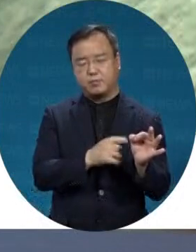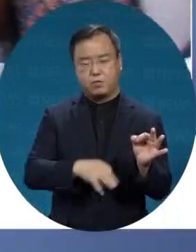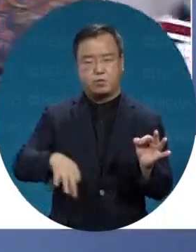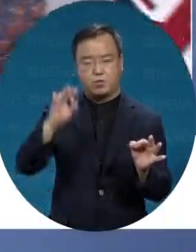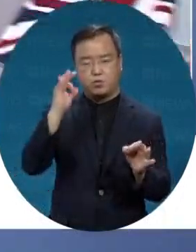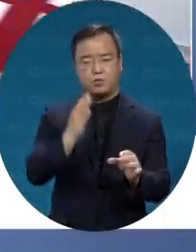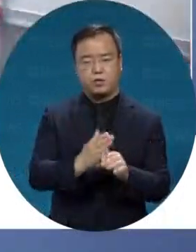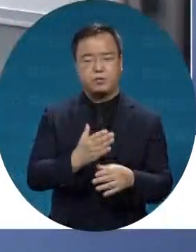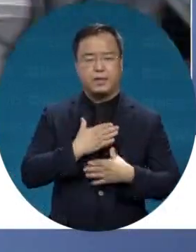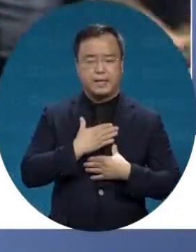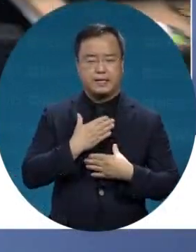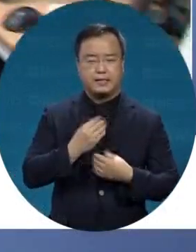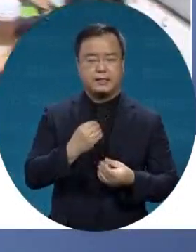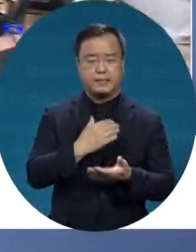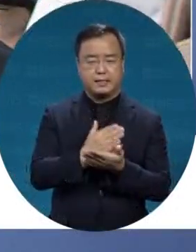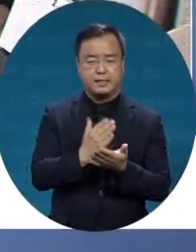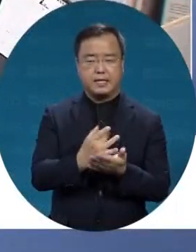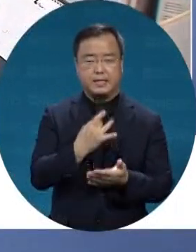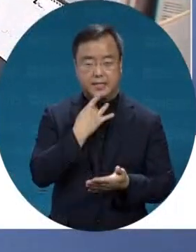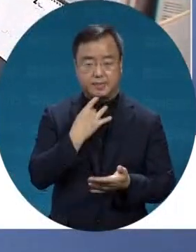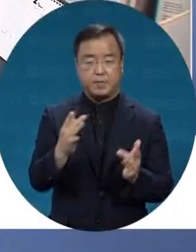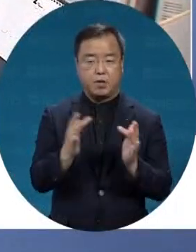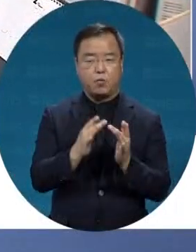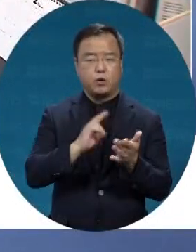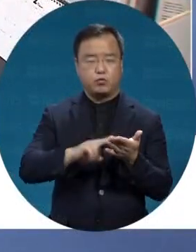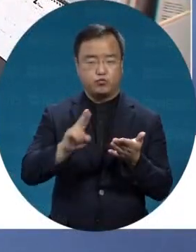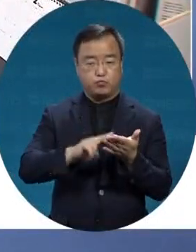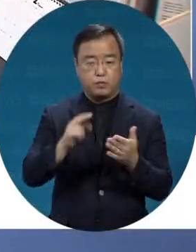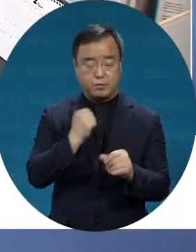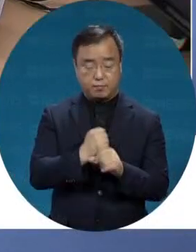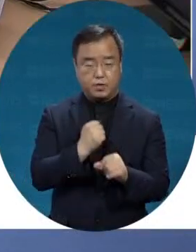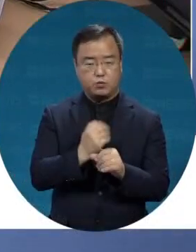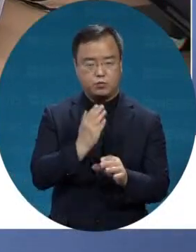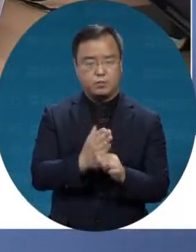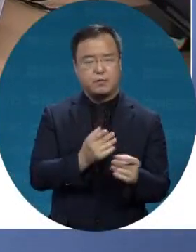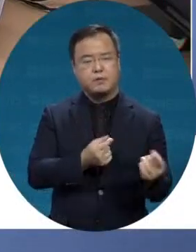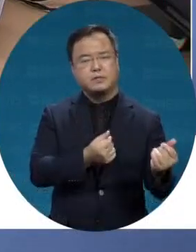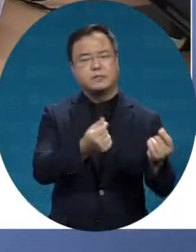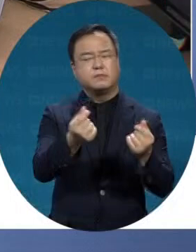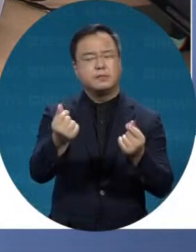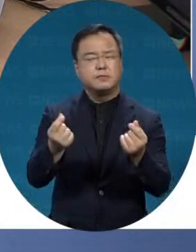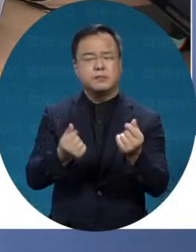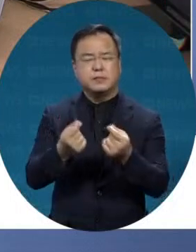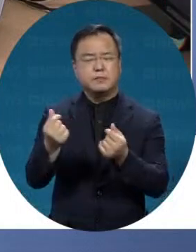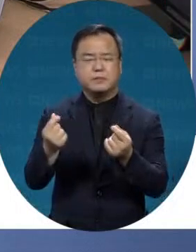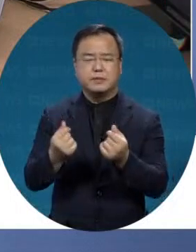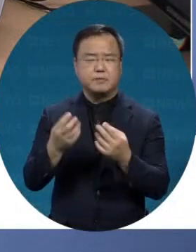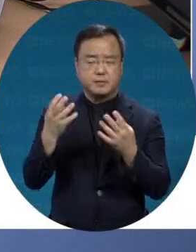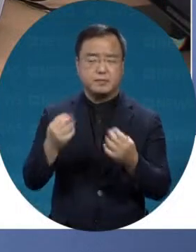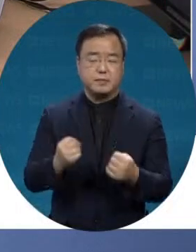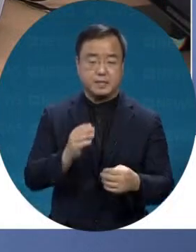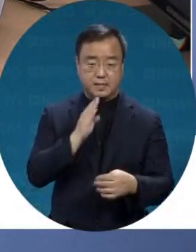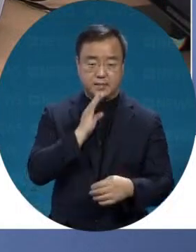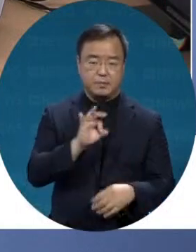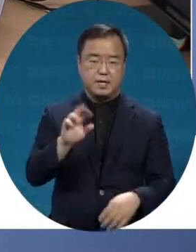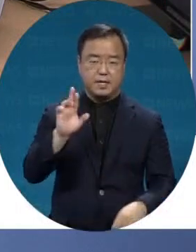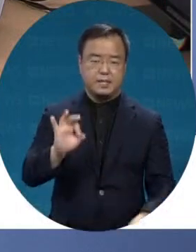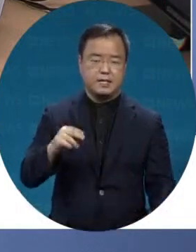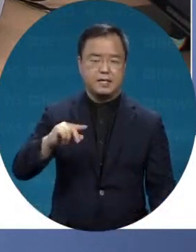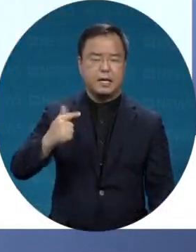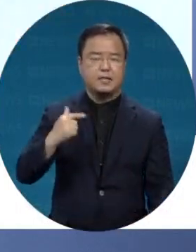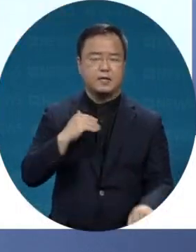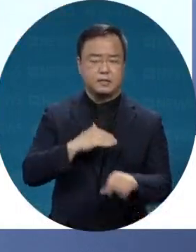안전한 장르만 웹툰을 제작을 하게 되는 거예요 그러다 보니 비슷한 만화들이 생기고 있는게 양상열이 되고 있는